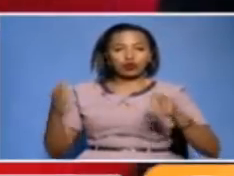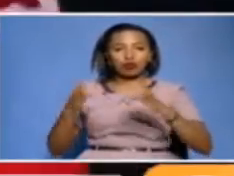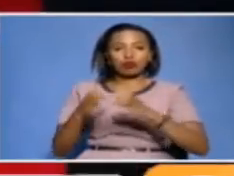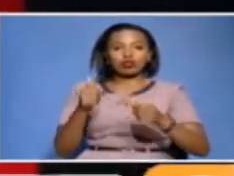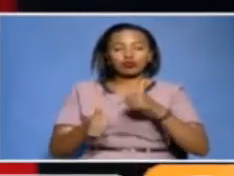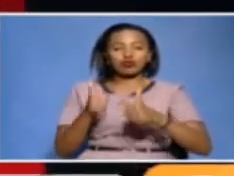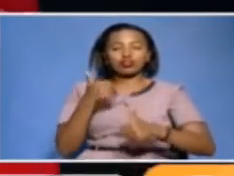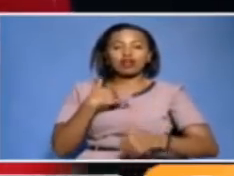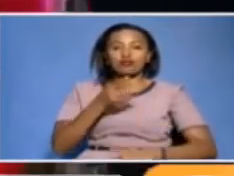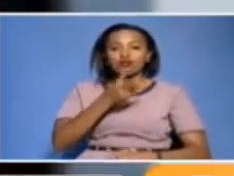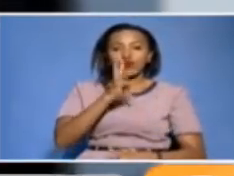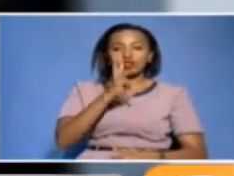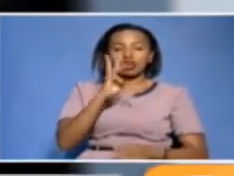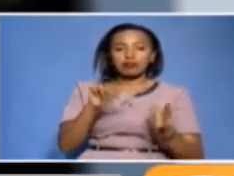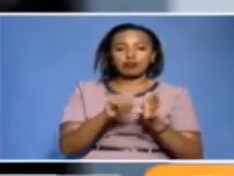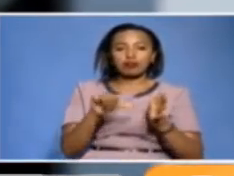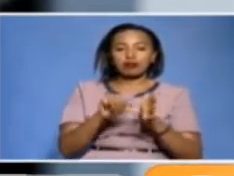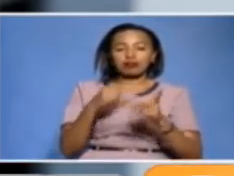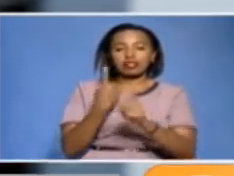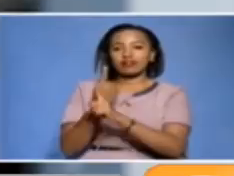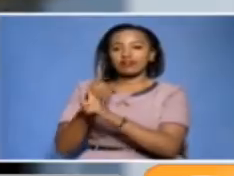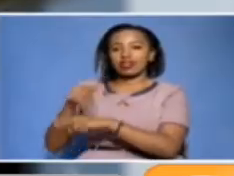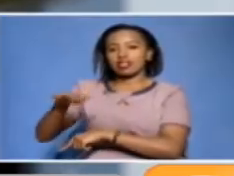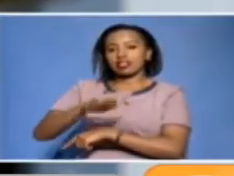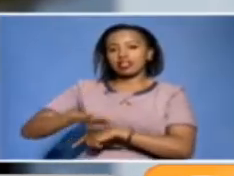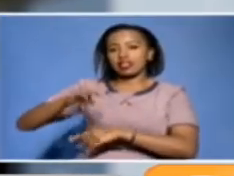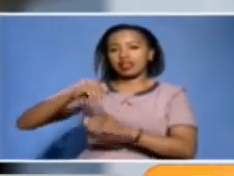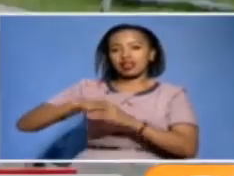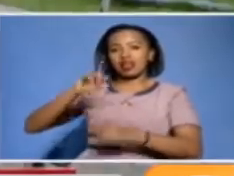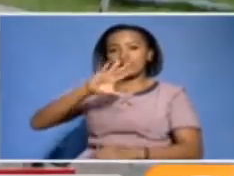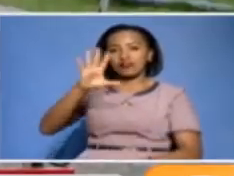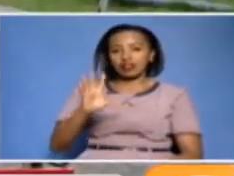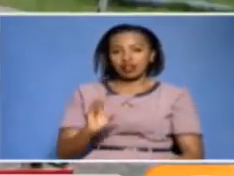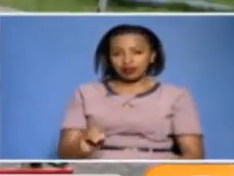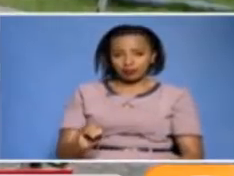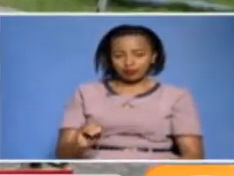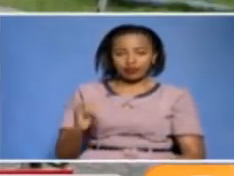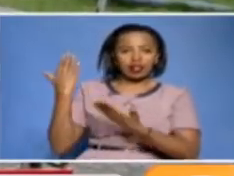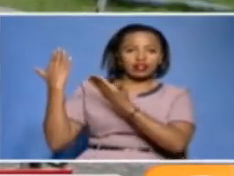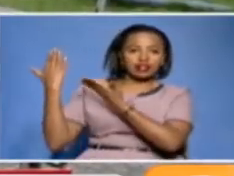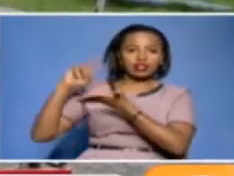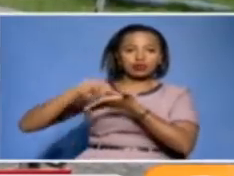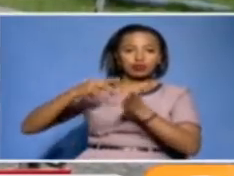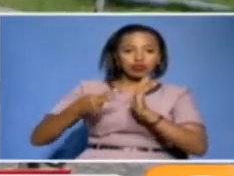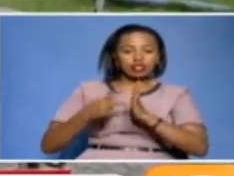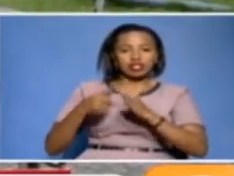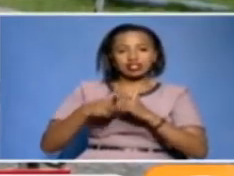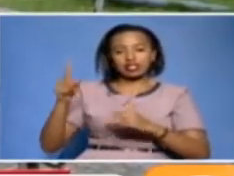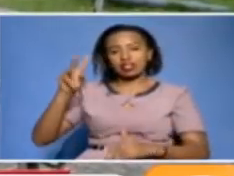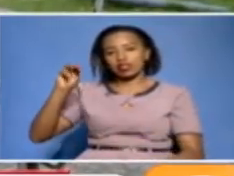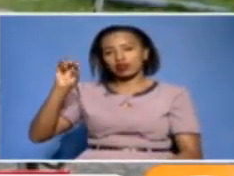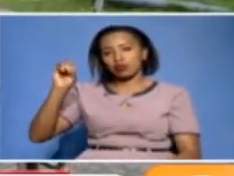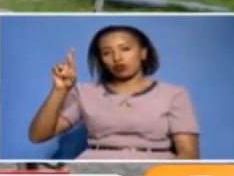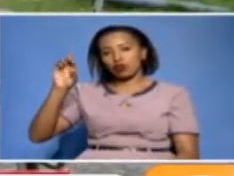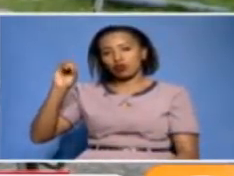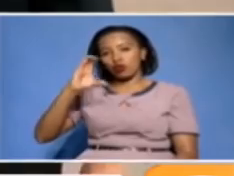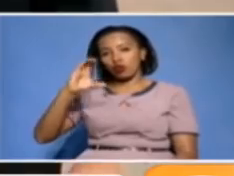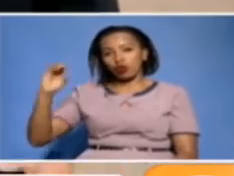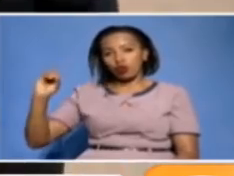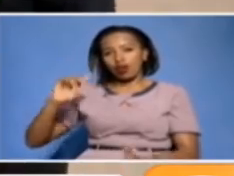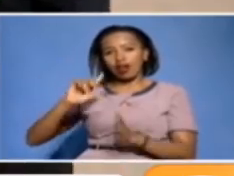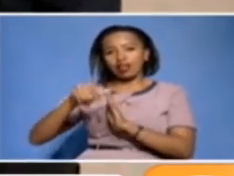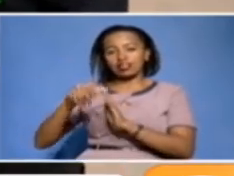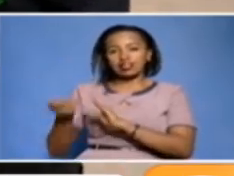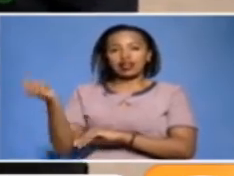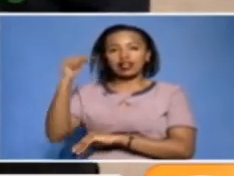maji katika maeneo tofauti barani Afrika. Mradi huu ulianza Moroko na kisha kuletwa humu nchini.